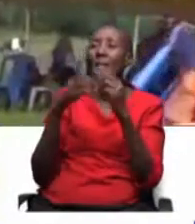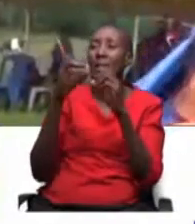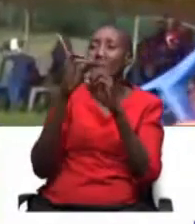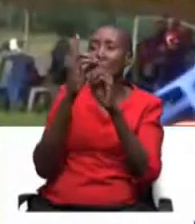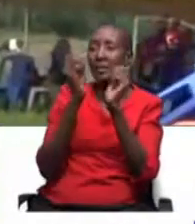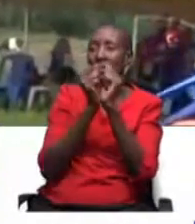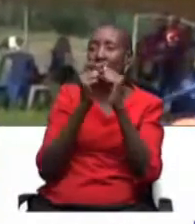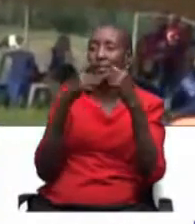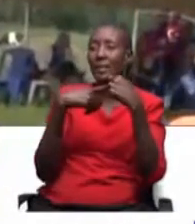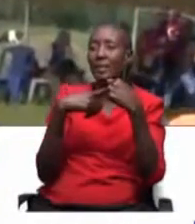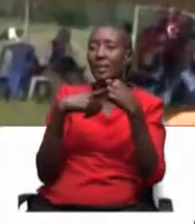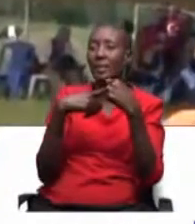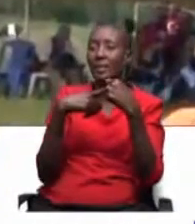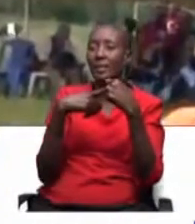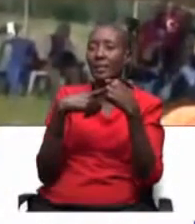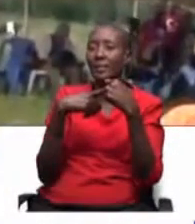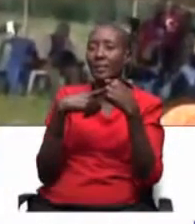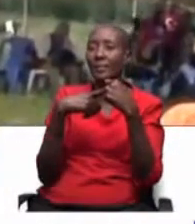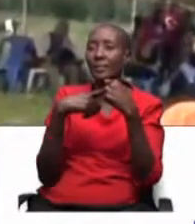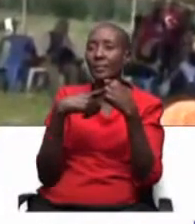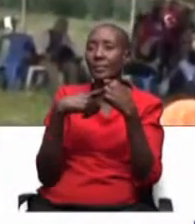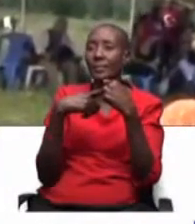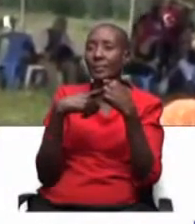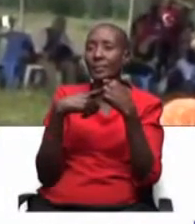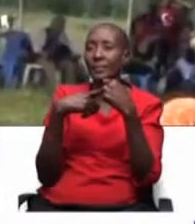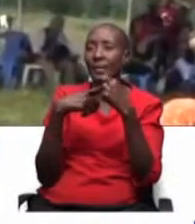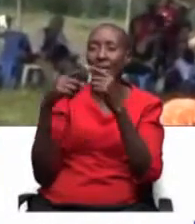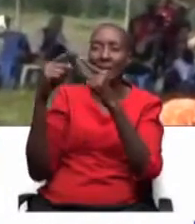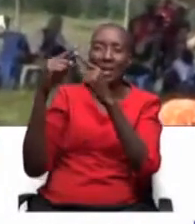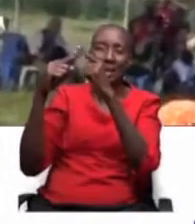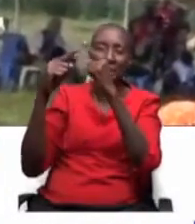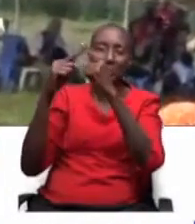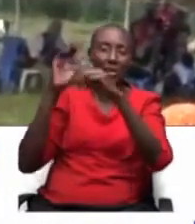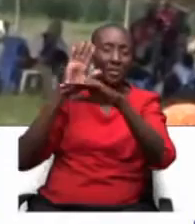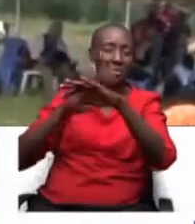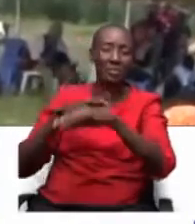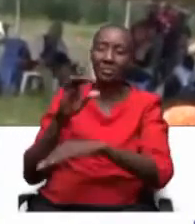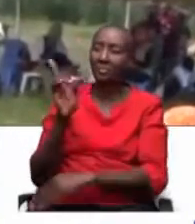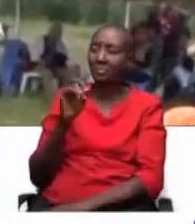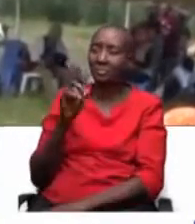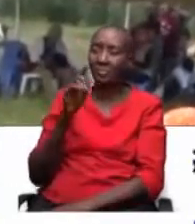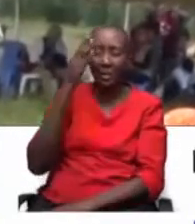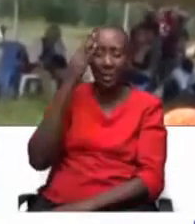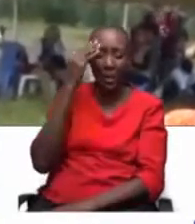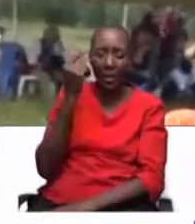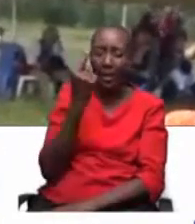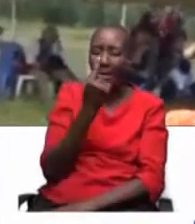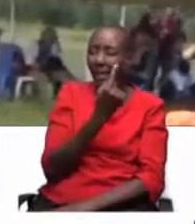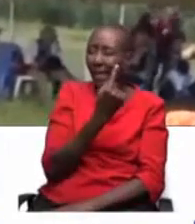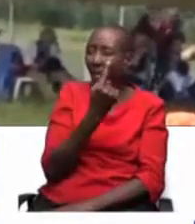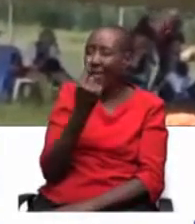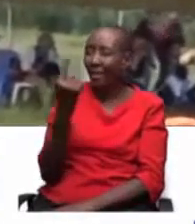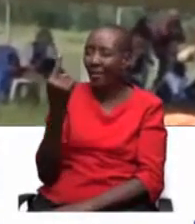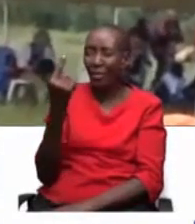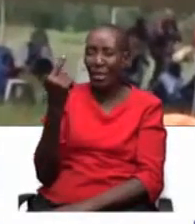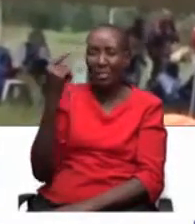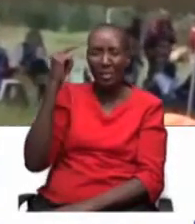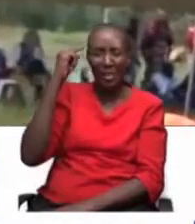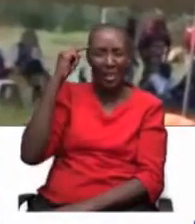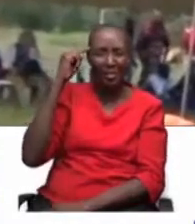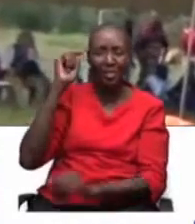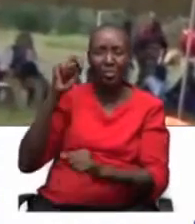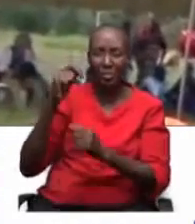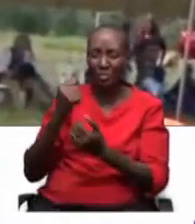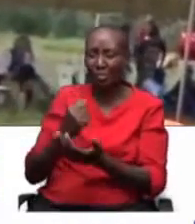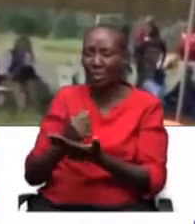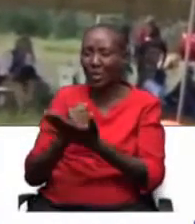2014 June 2016. Na haikuwa experience nzuri, manake kila mtu wale nilikuwa nafikiria watanisaidia, marafiki zangu